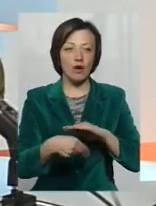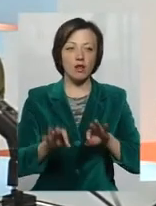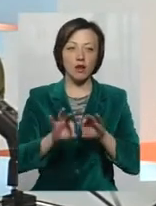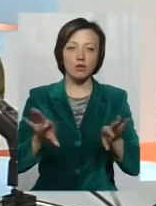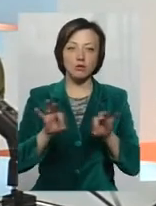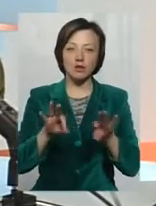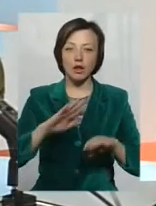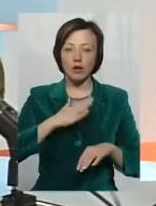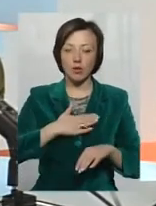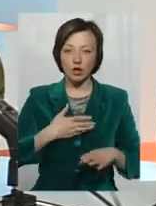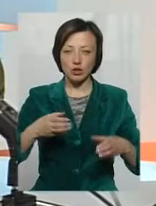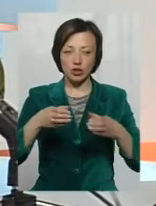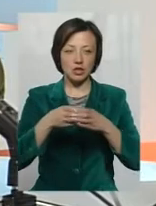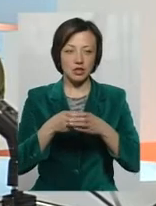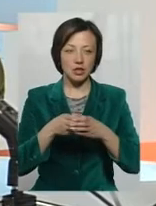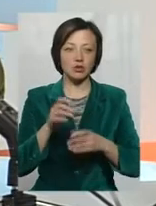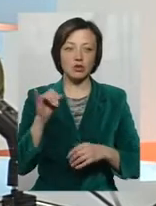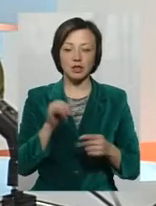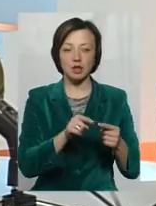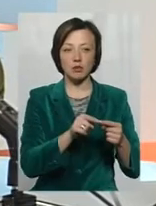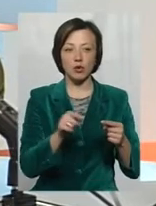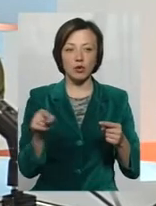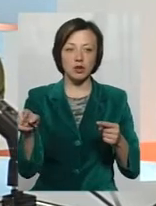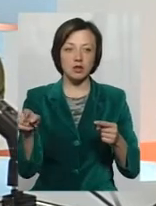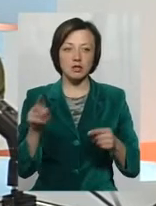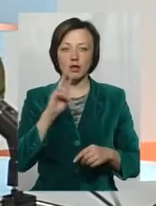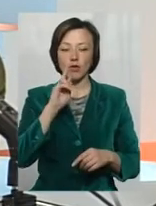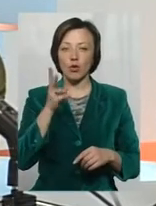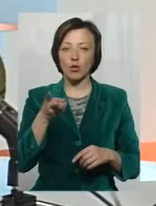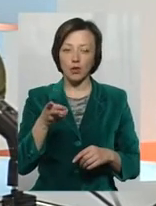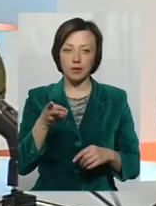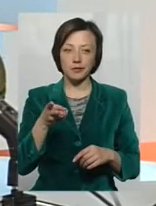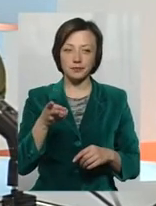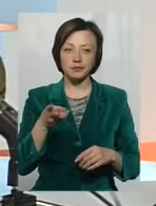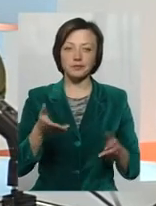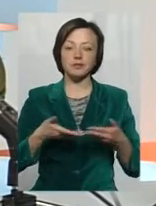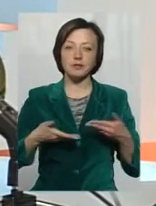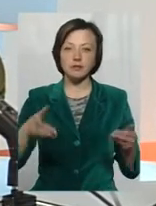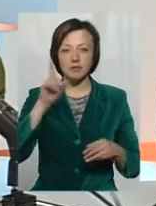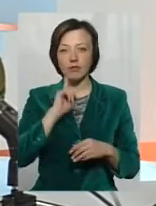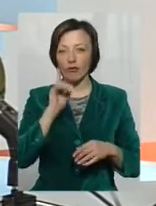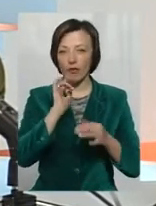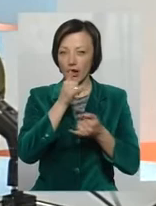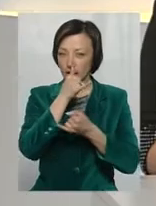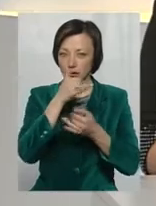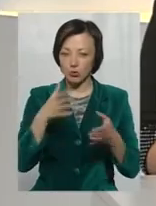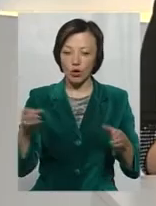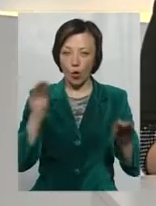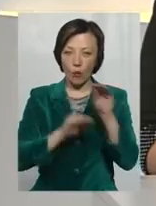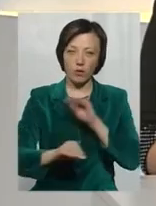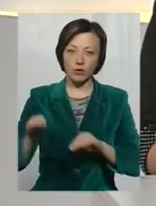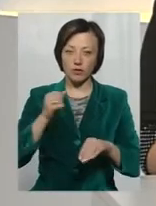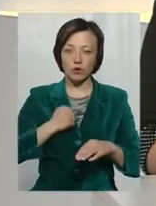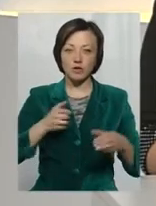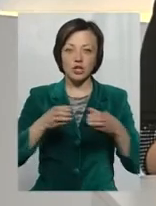про частину. Ну, на протязі цих двох років ми поки що не змогли укомплектувати нашу військову частину